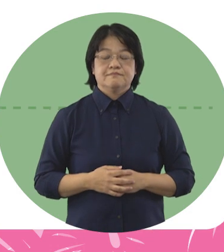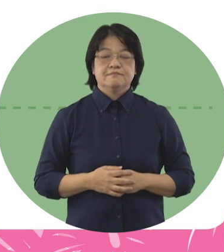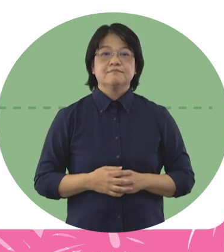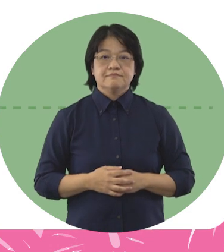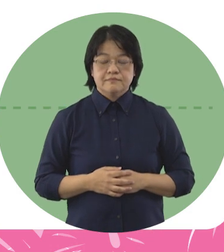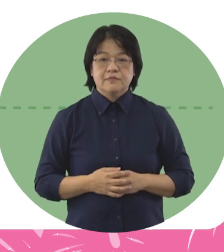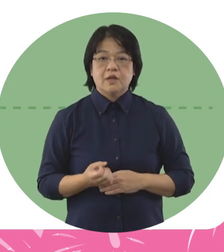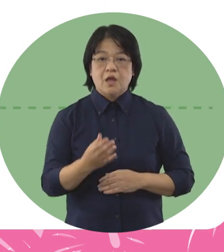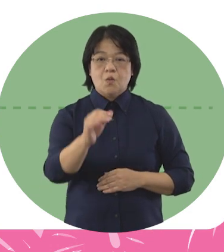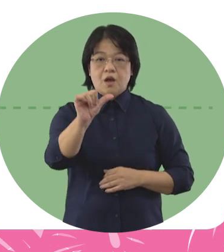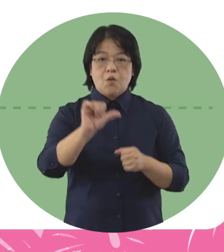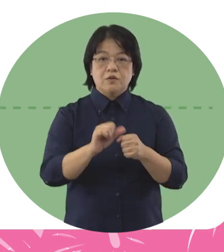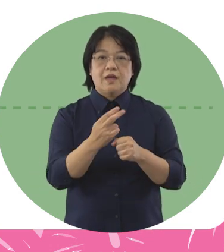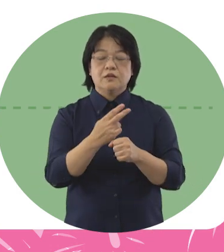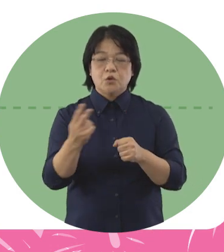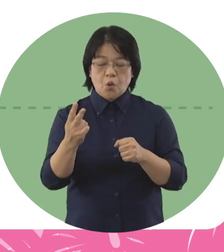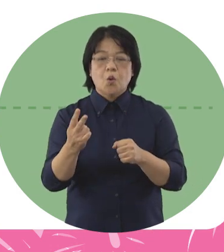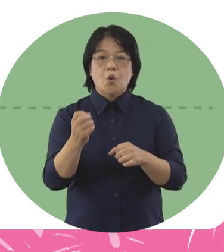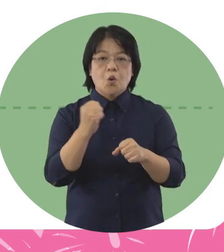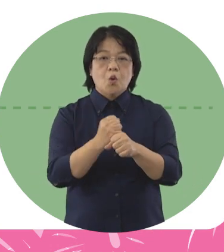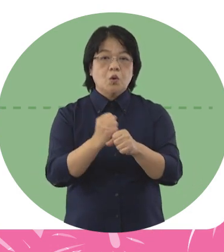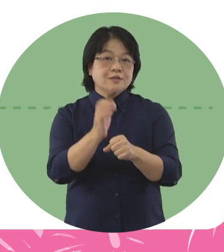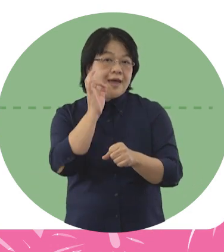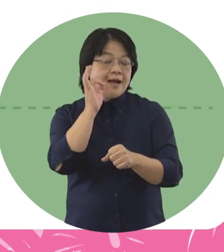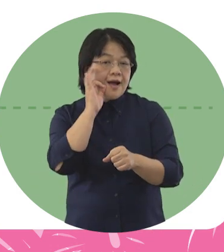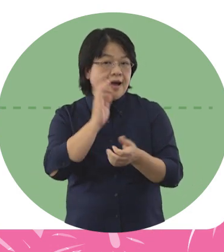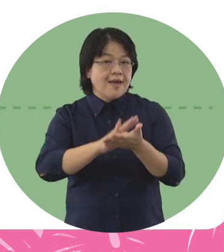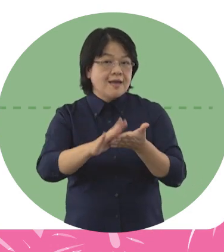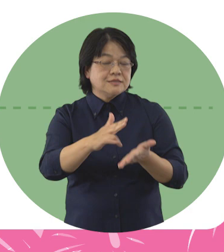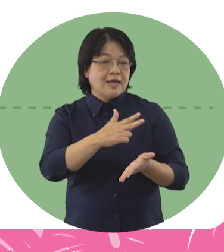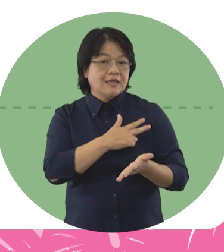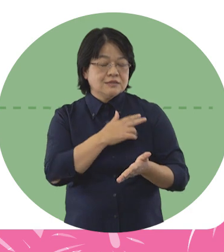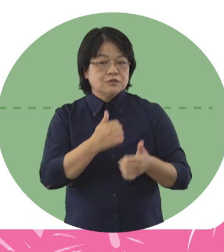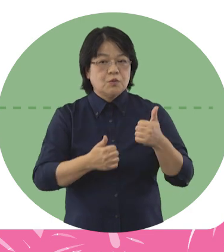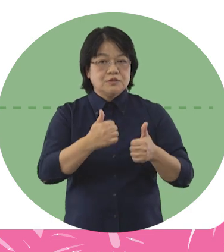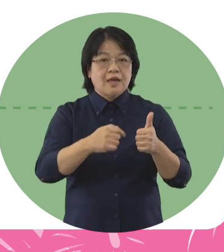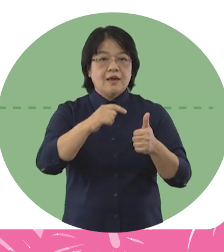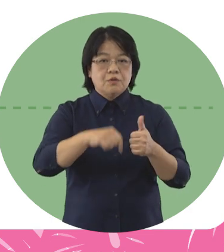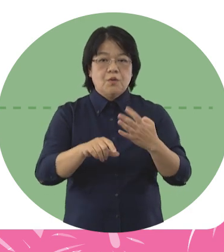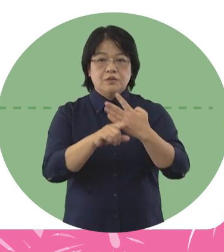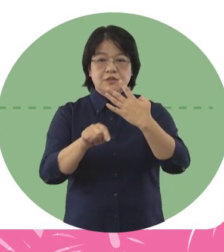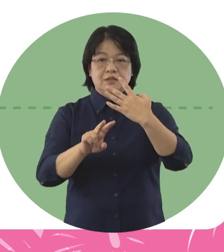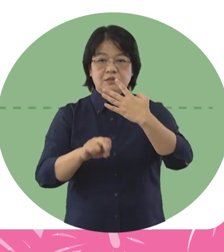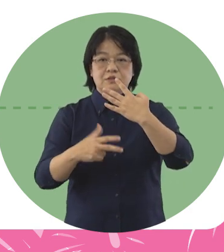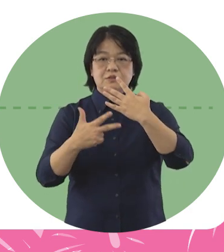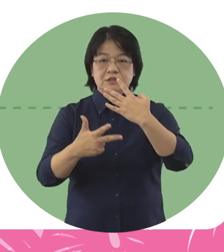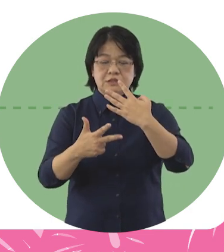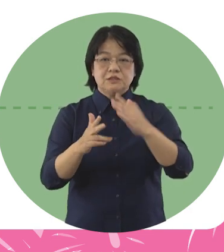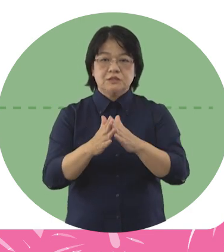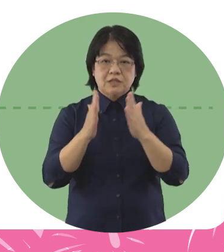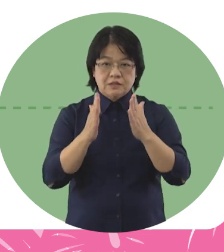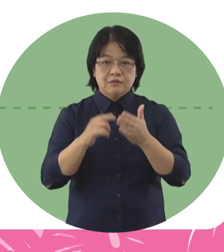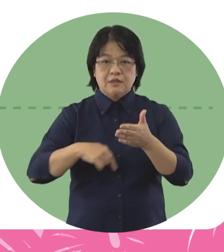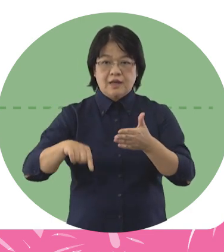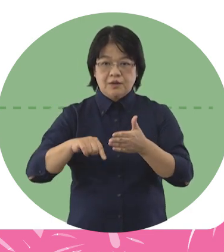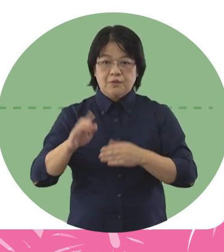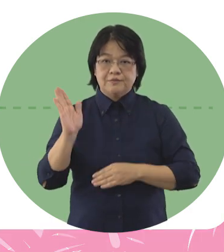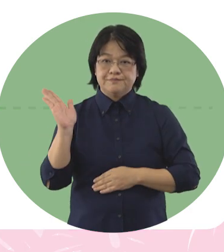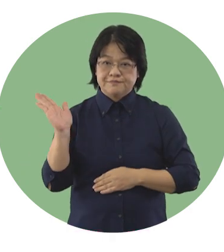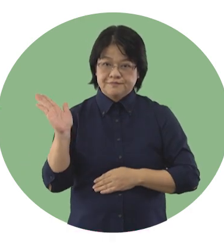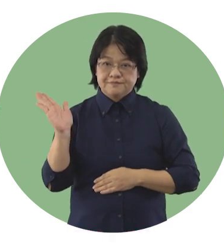令和5年度聖火衛生士試験を4月27日に実施します。詳しくはご覧のところまで。